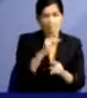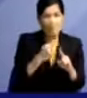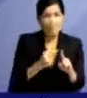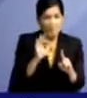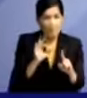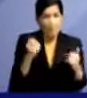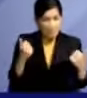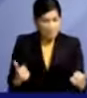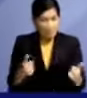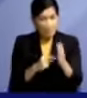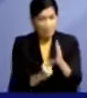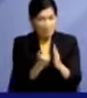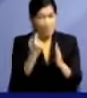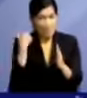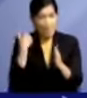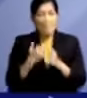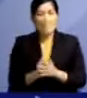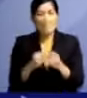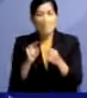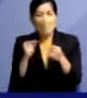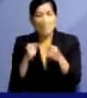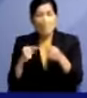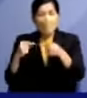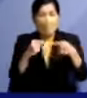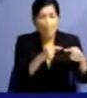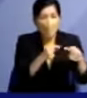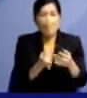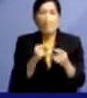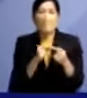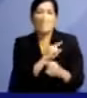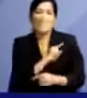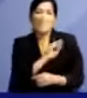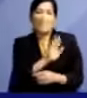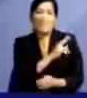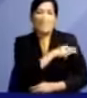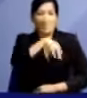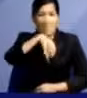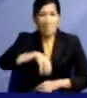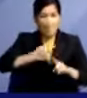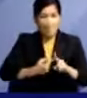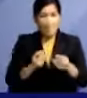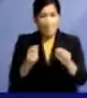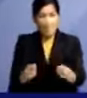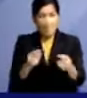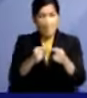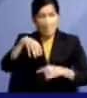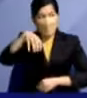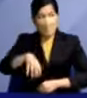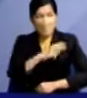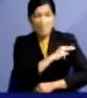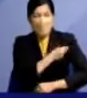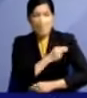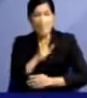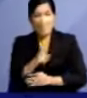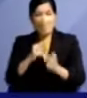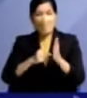ก็คือวันนี้นะคะพร้อมจะมีการส่งต่อความรับผิดชอบพื้นที่ของโรงพยาบาลสนามให้แก่สำนักงานสาธารณสุขจังหวัดนคร